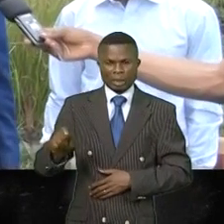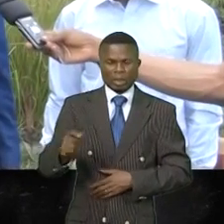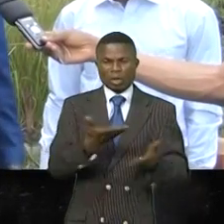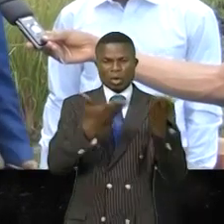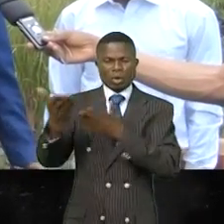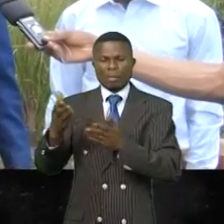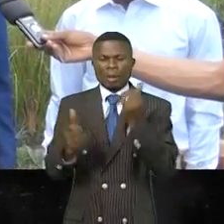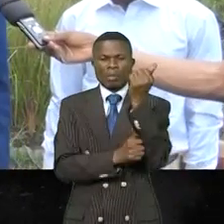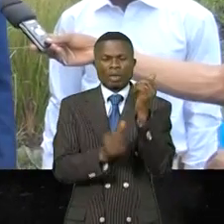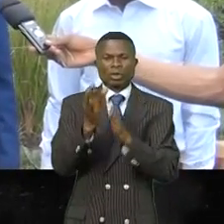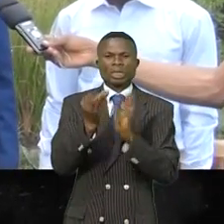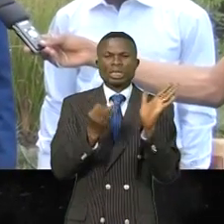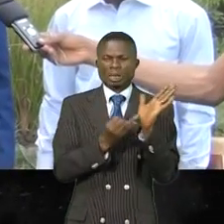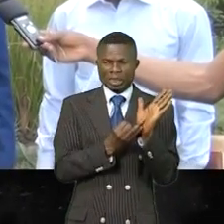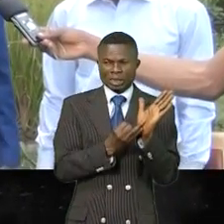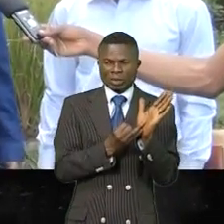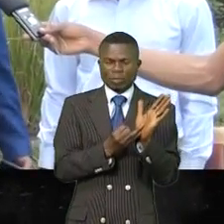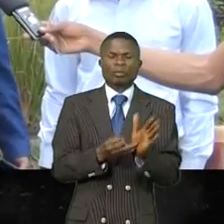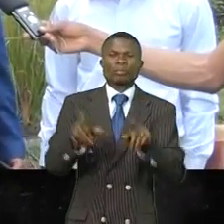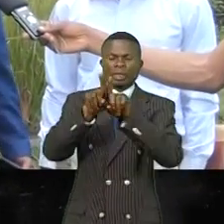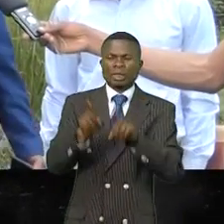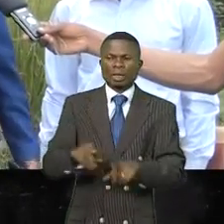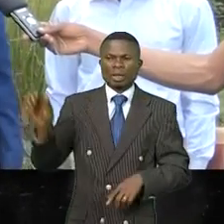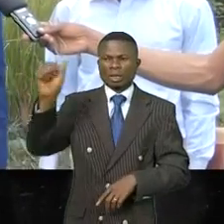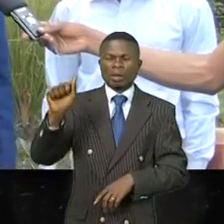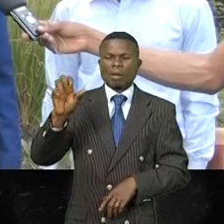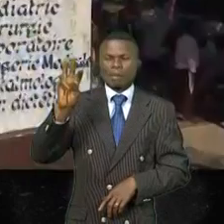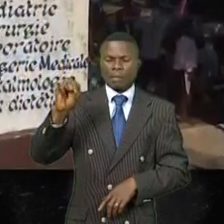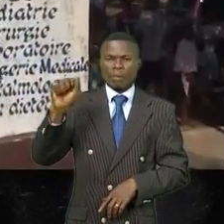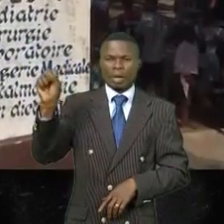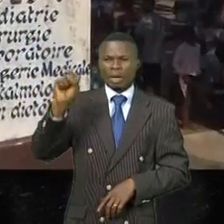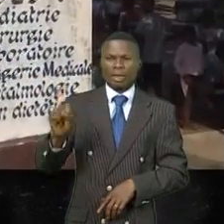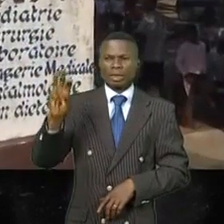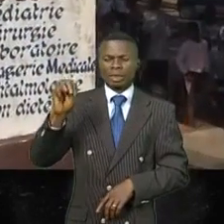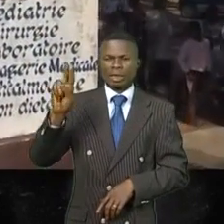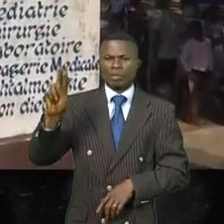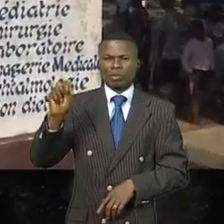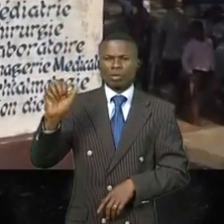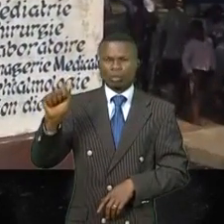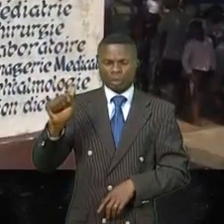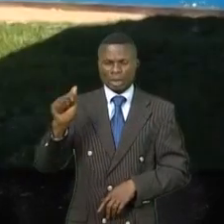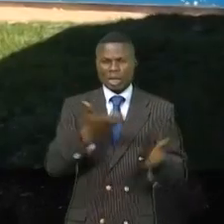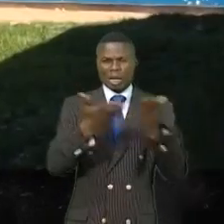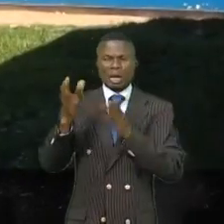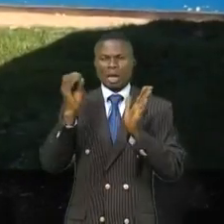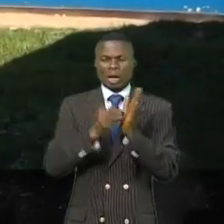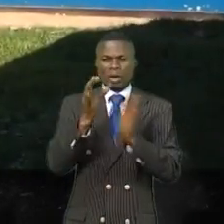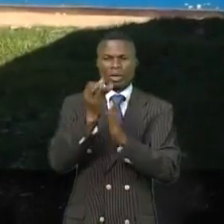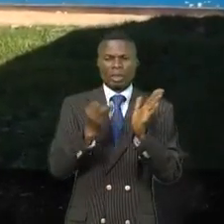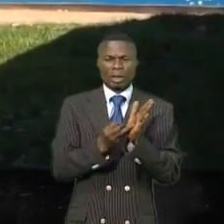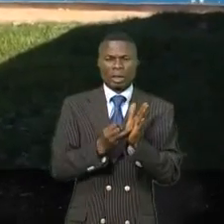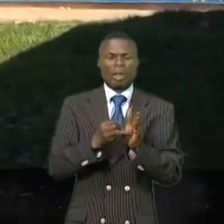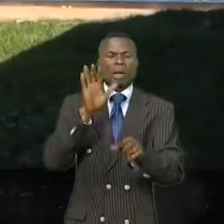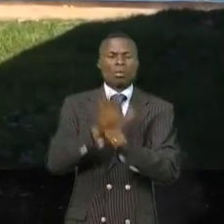17 patients. Et à Masamouna, il y avait encore 17. Nous avons été débordés du nombre de